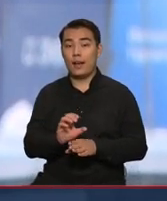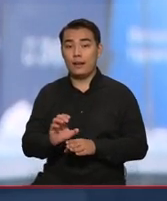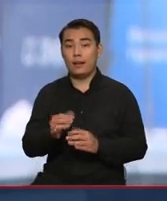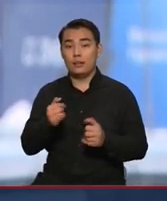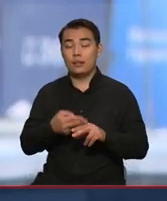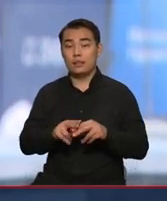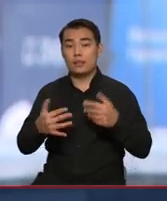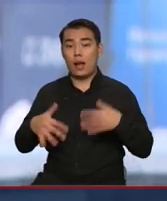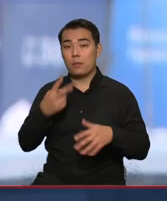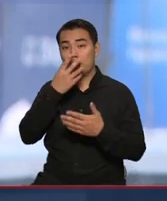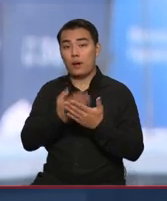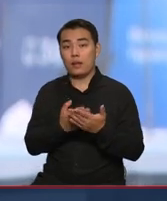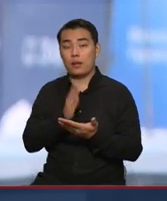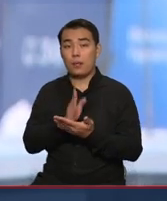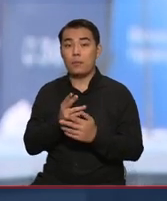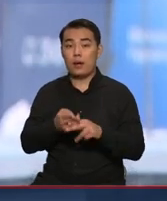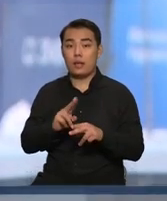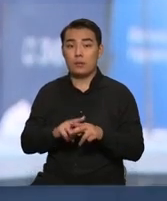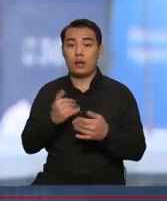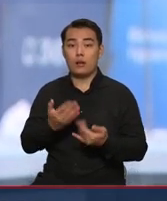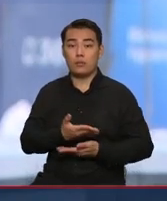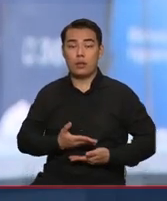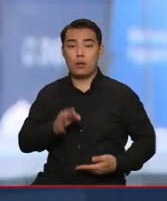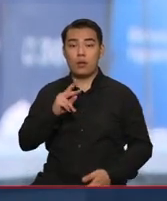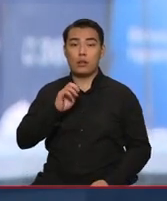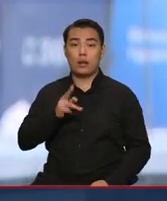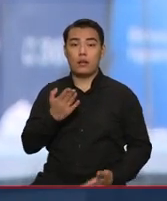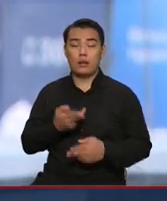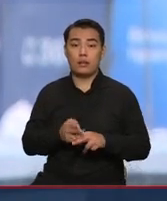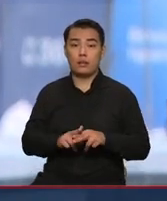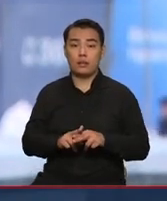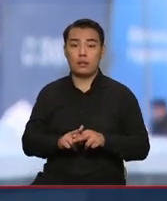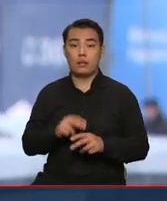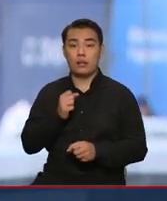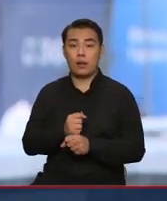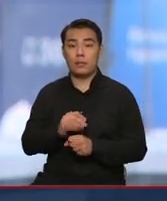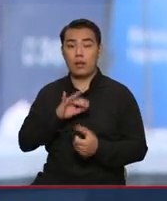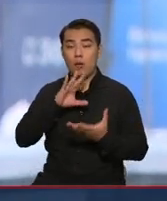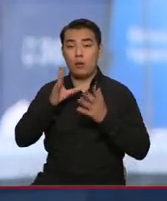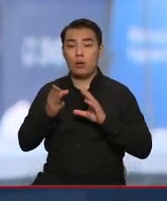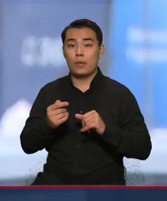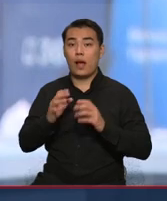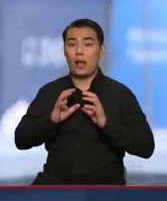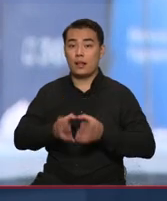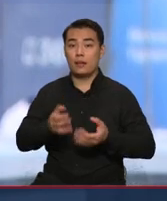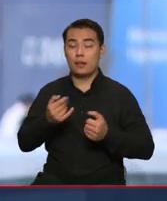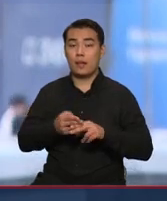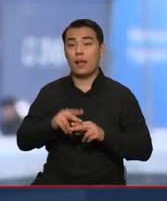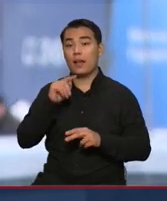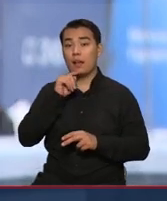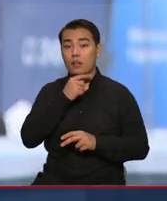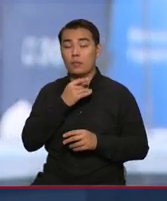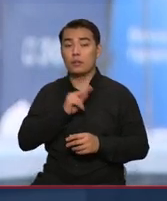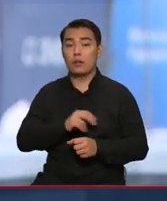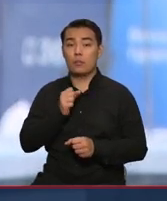әлі де ақсап тұрғандығын көрсетіп отыр. Сол үшін біз тек қана одақтың ғана дәрежесінде емес, біз жалпы мынау әлемдік нарыққа, әлемдік экономикалық